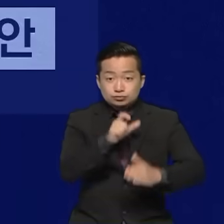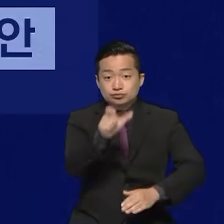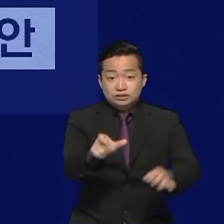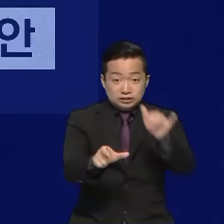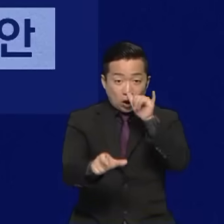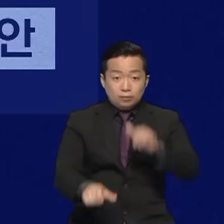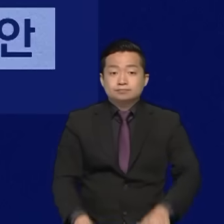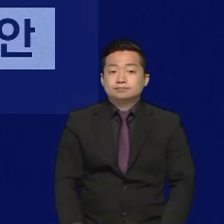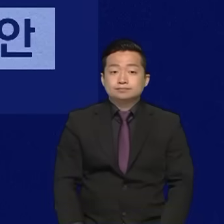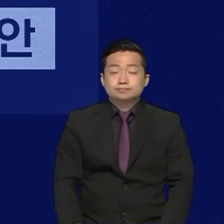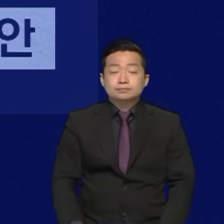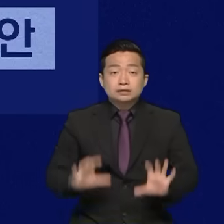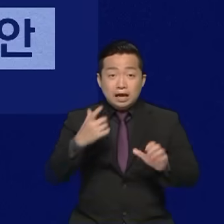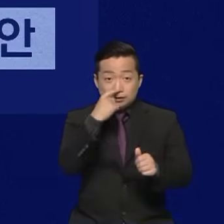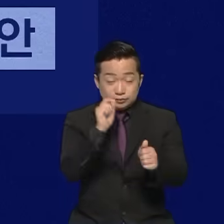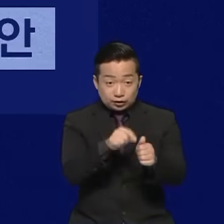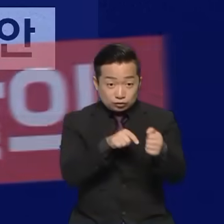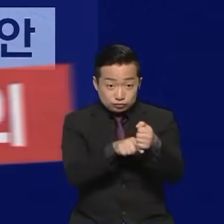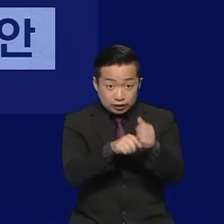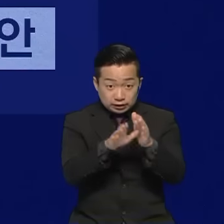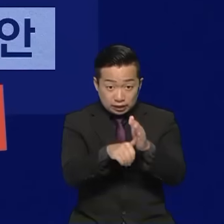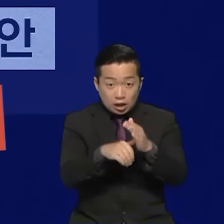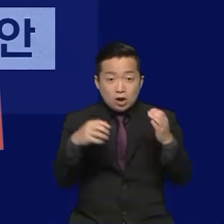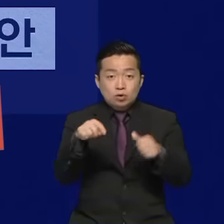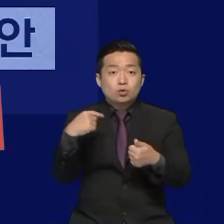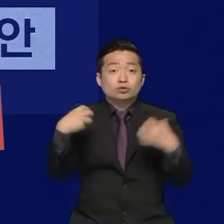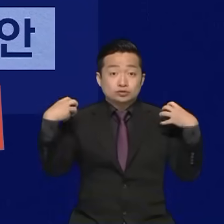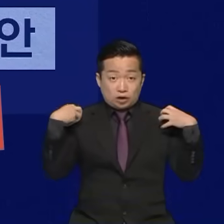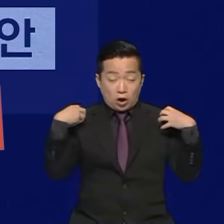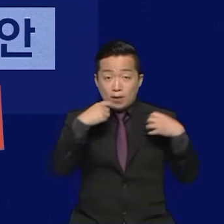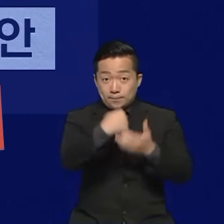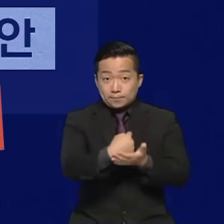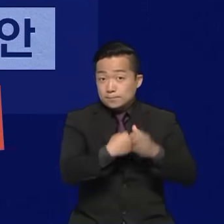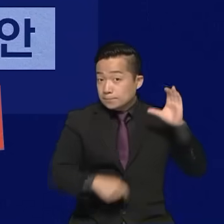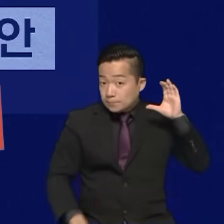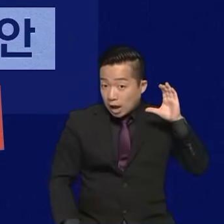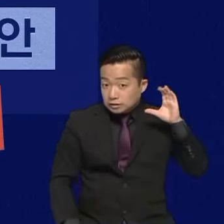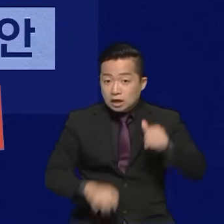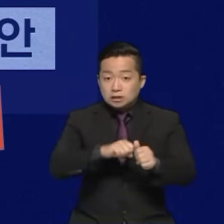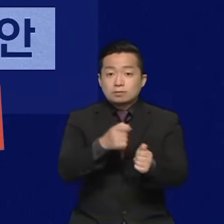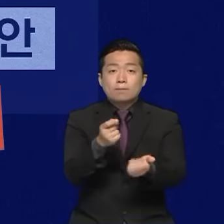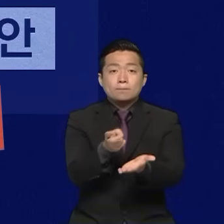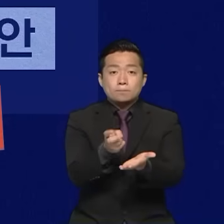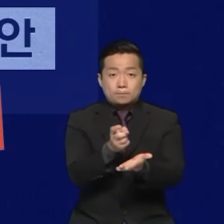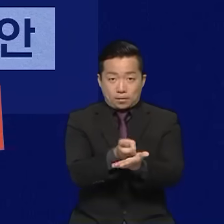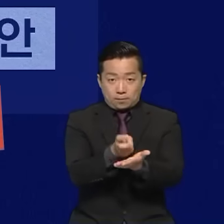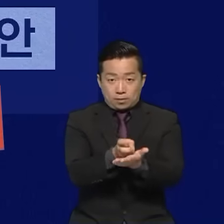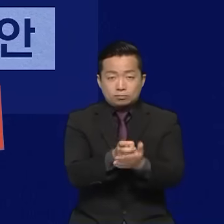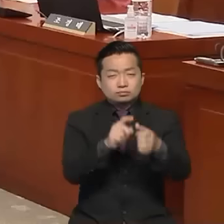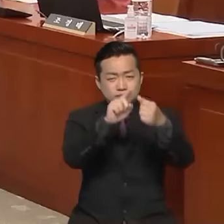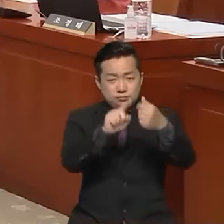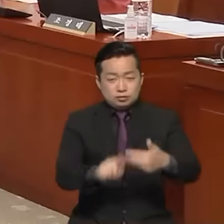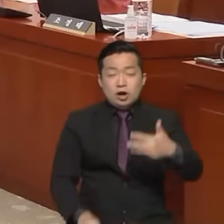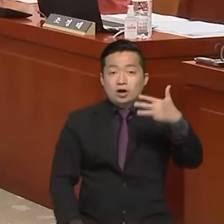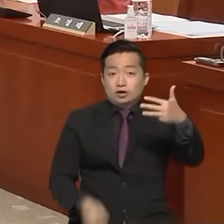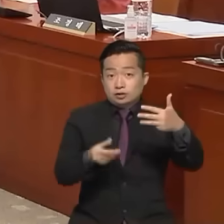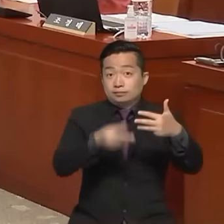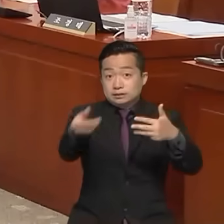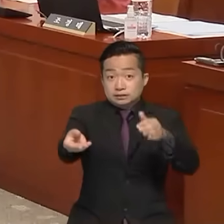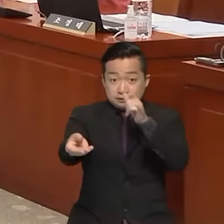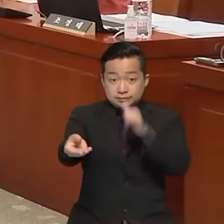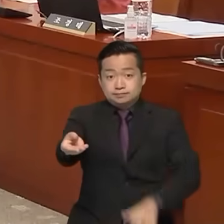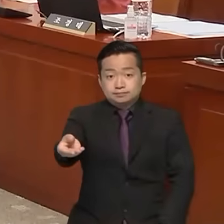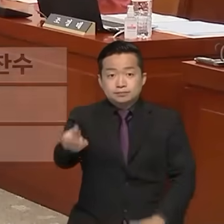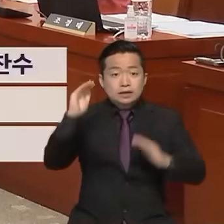아동학대 수사에 앞서 담당교육청의 의견을 듣도록 한 아동학대 처벌법 개정안 등이 발휘된 상태입니다 하지만